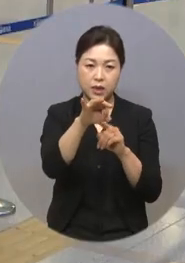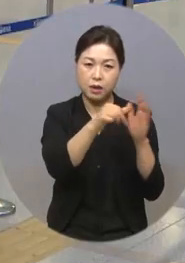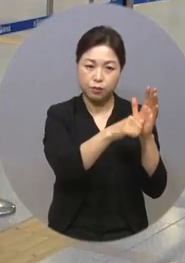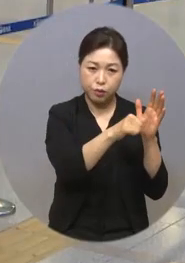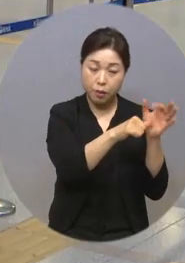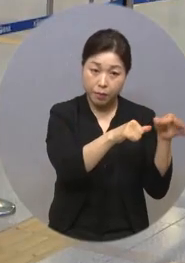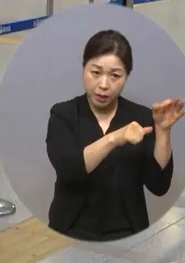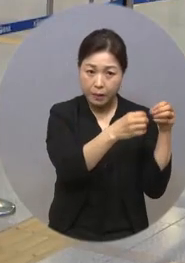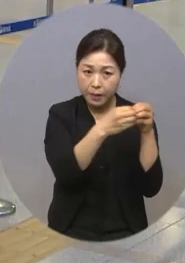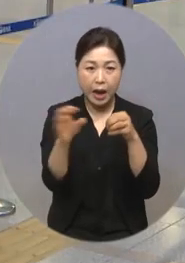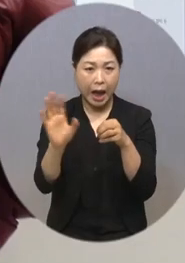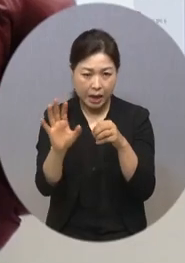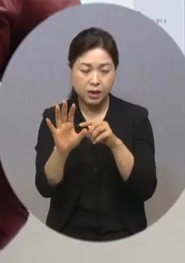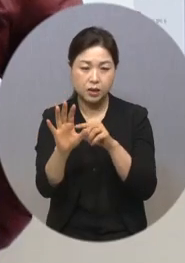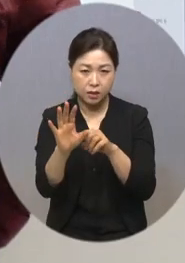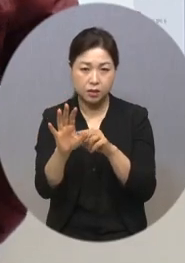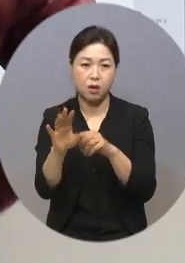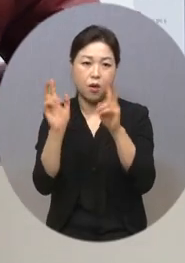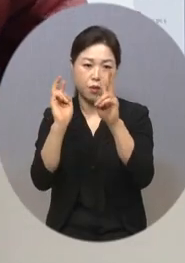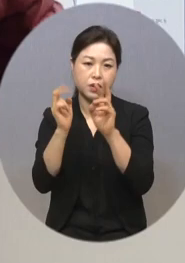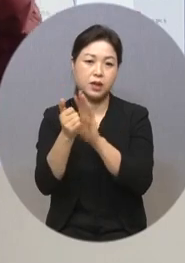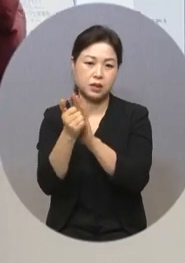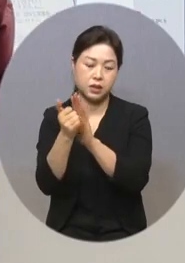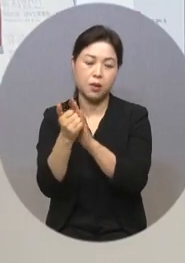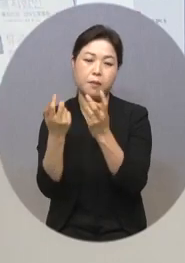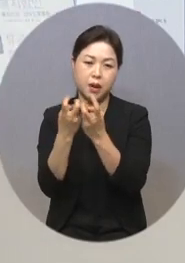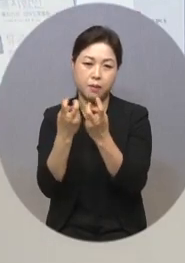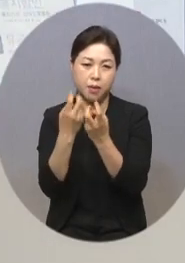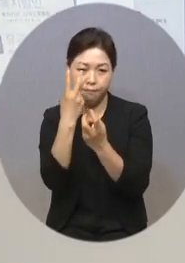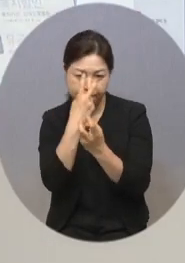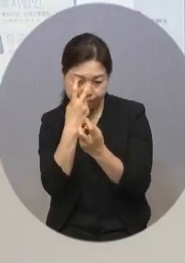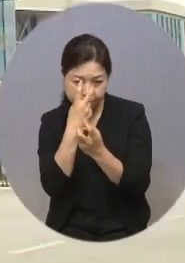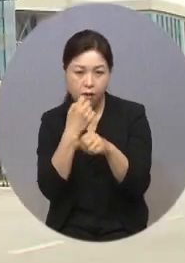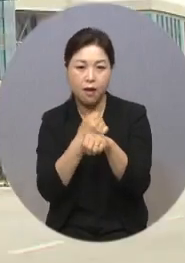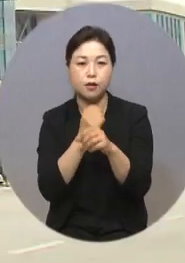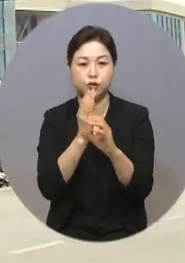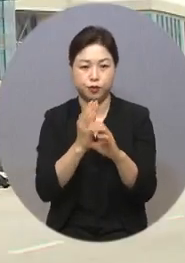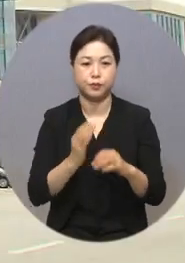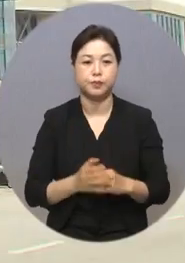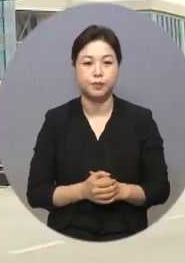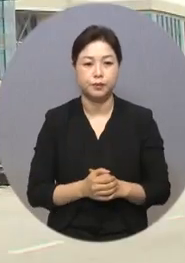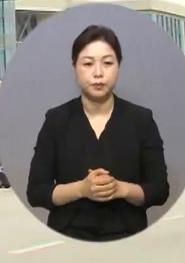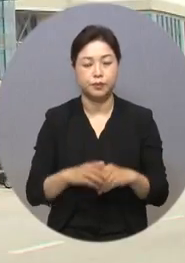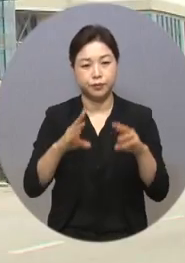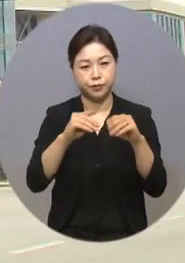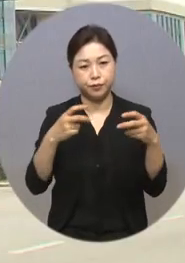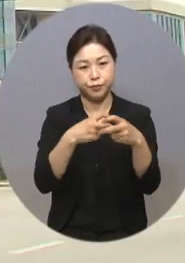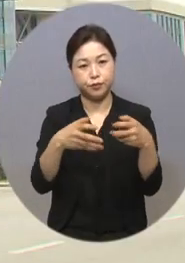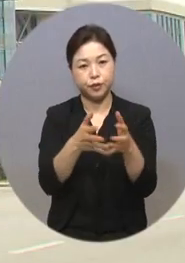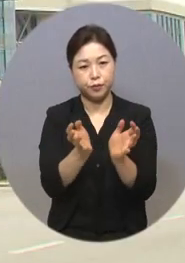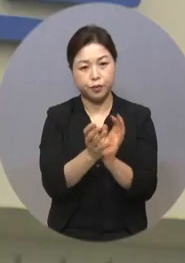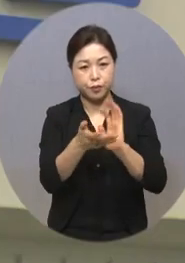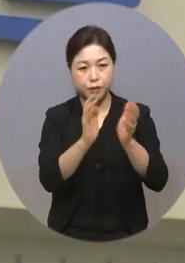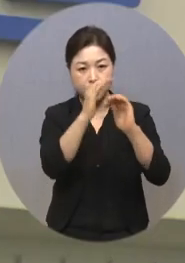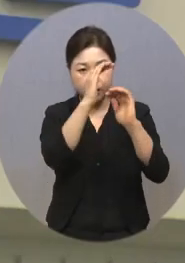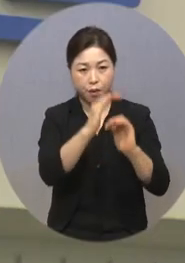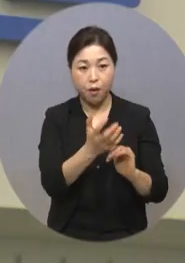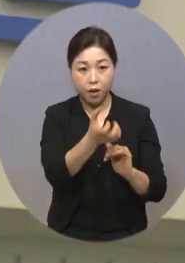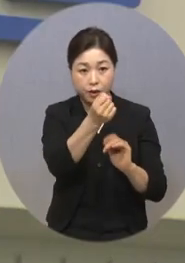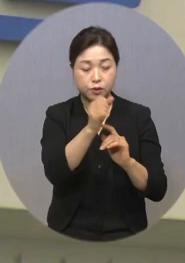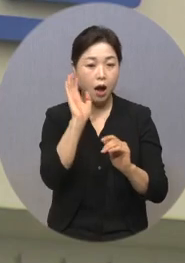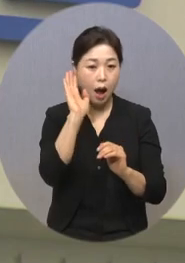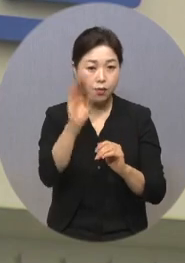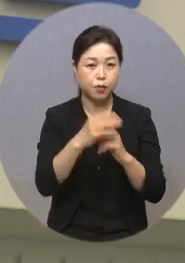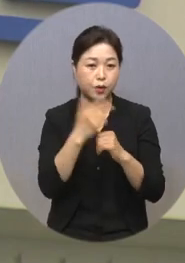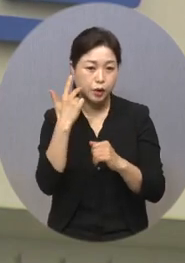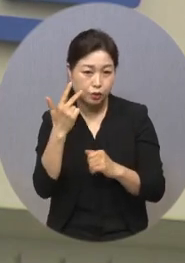어깨 지원 방안도 병행해 검토 해 나갈 계획입니다 국토부는 이날 논의된 과제를 조심 으로 앞으로 매주